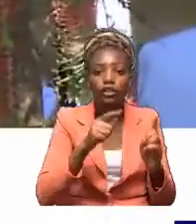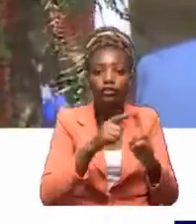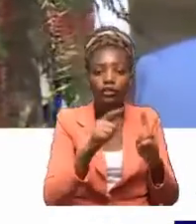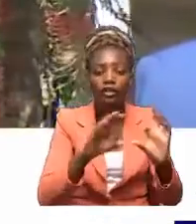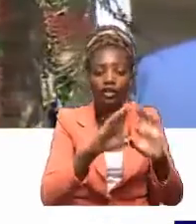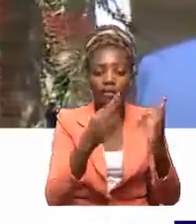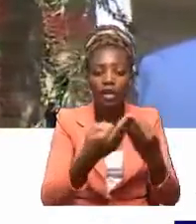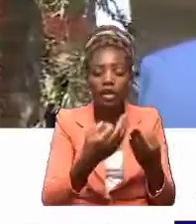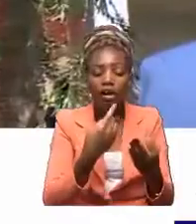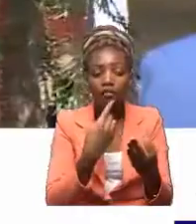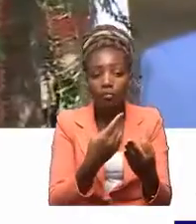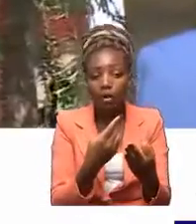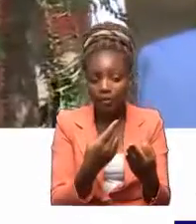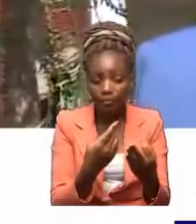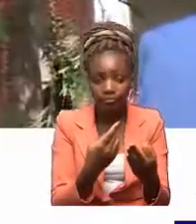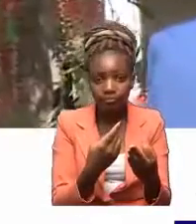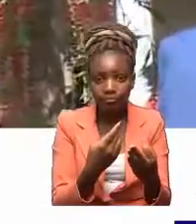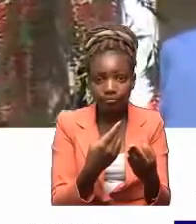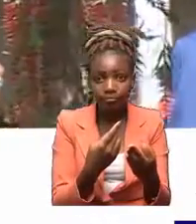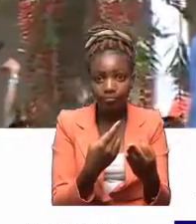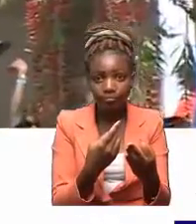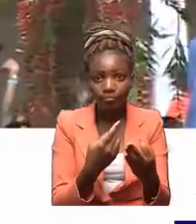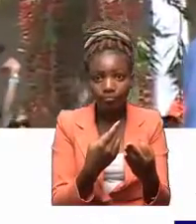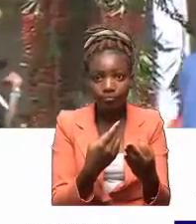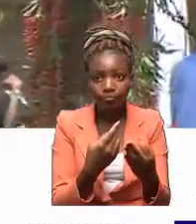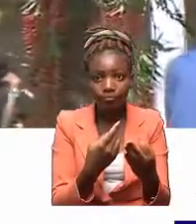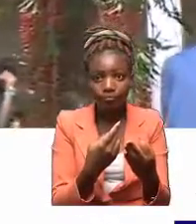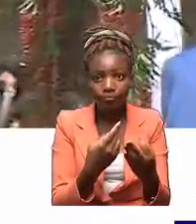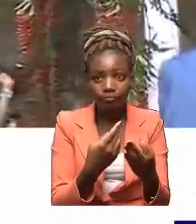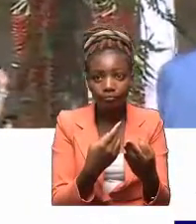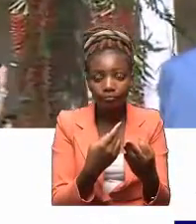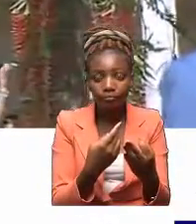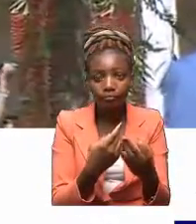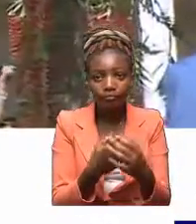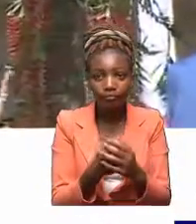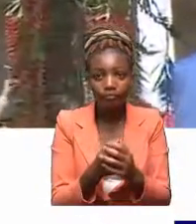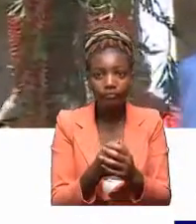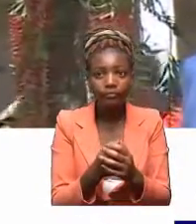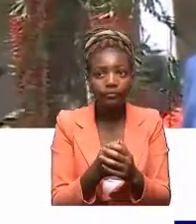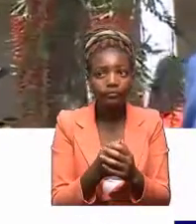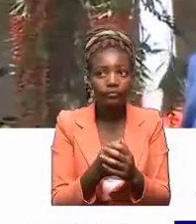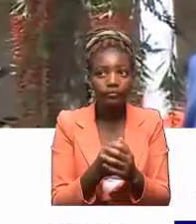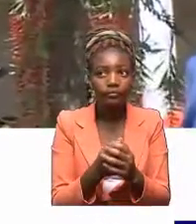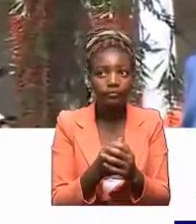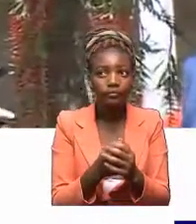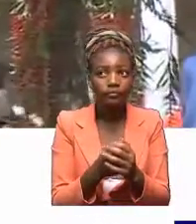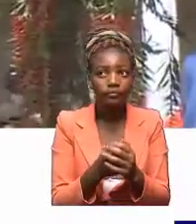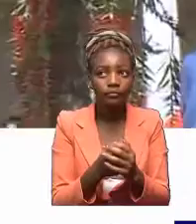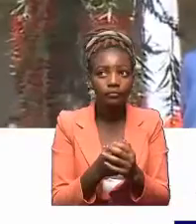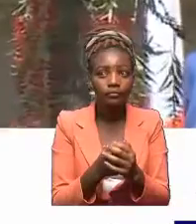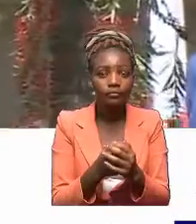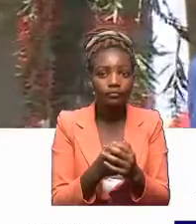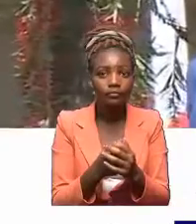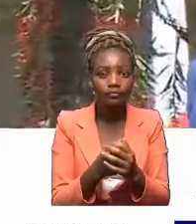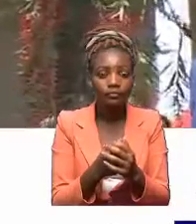mimi binafsi, familia na constituency ya Kurisoi North ambaye mimi ninaongoza katika bunge la taifa hapa.